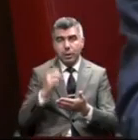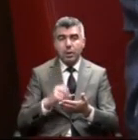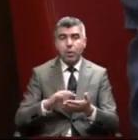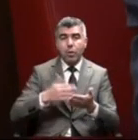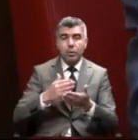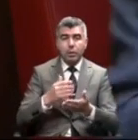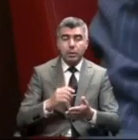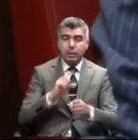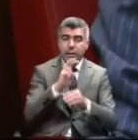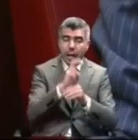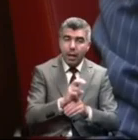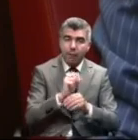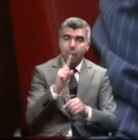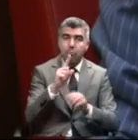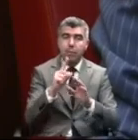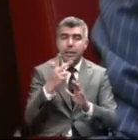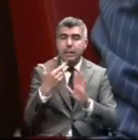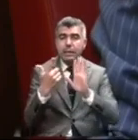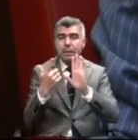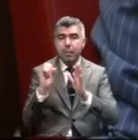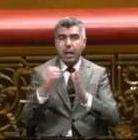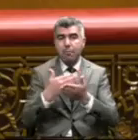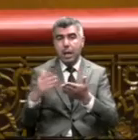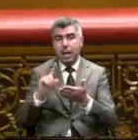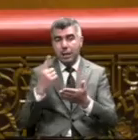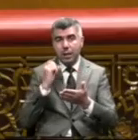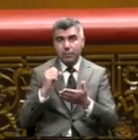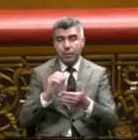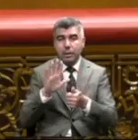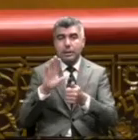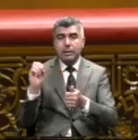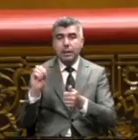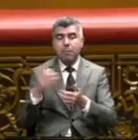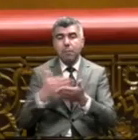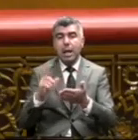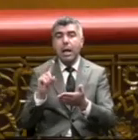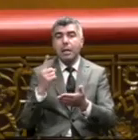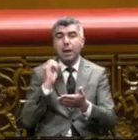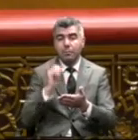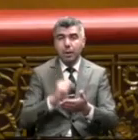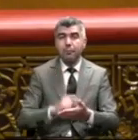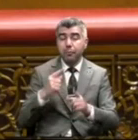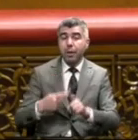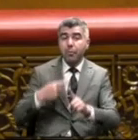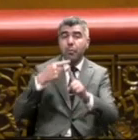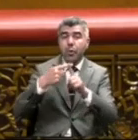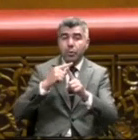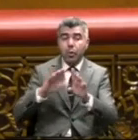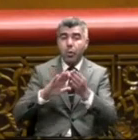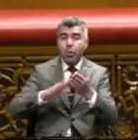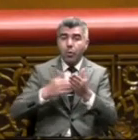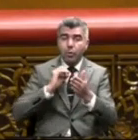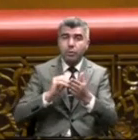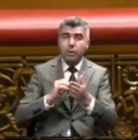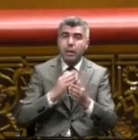الاقتراض الداخلي بمبلغ 70 مليار درهم واخر خارجي بمبلغ 60 مليار درهم وبالتالي سيرتفع الدين العمومي الاجمالي الى